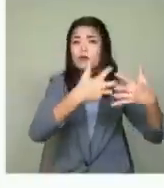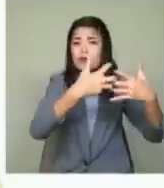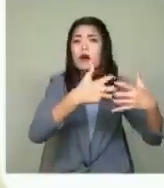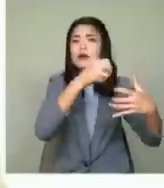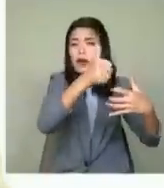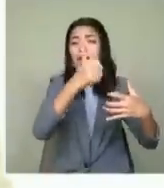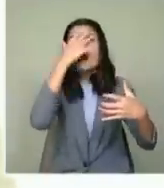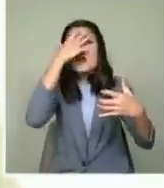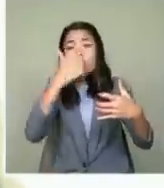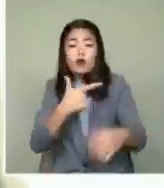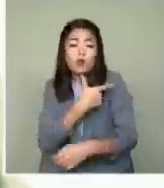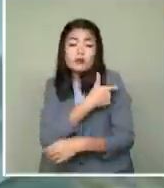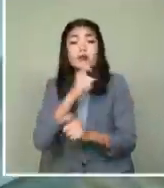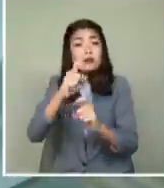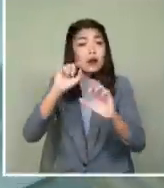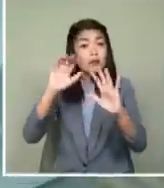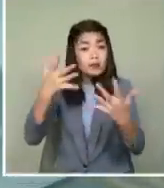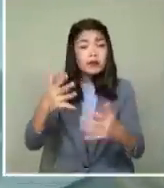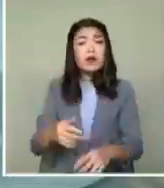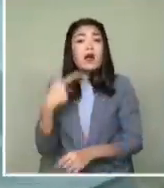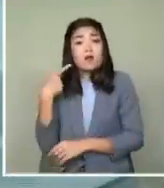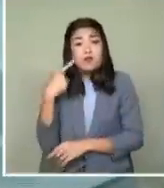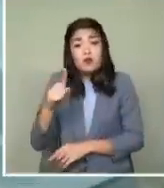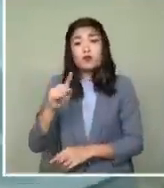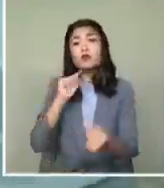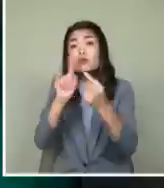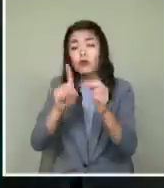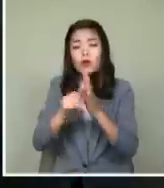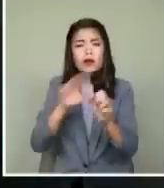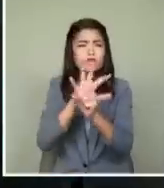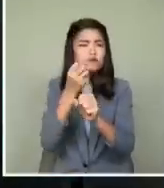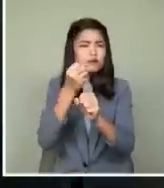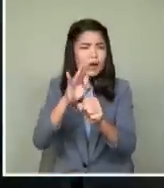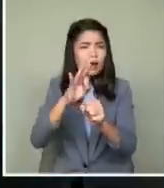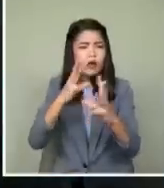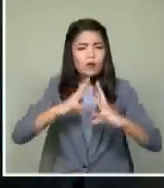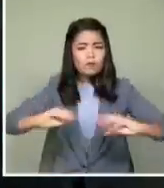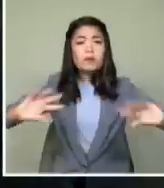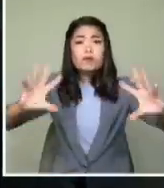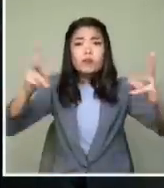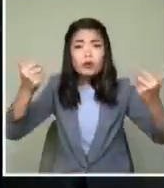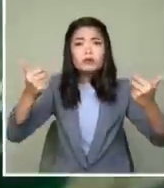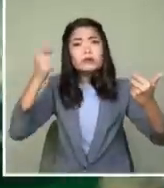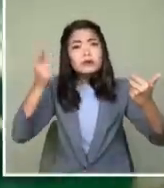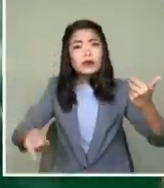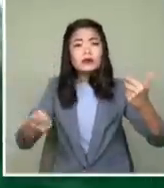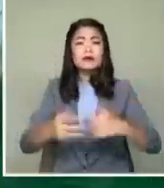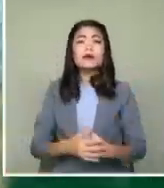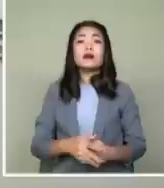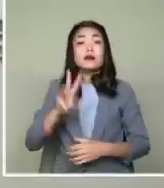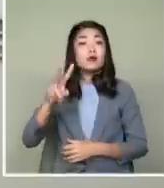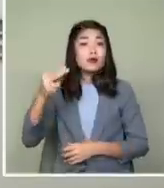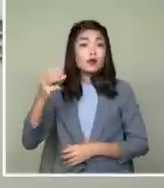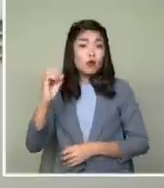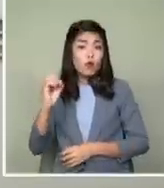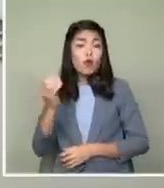ความปลอดภัยและใช้ได้ผลในการรักษาโควิด-19 จริงๆนะคะแต่อย่างไรก็ตามค่ะตอนนี้ทาง WHO ได้ติดต่อ